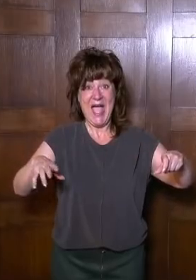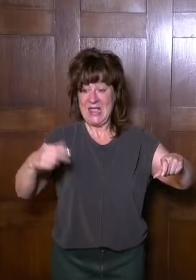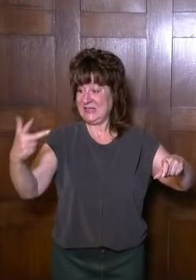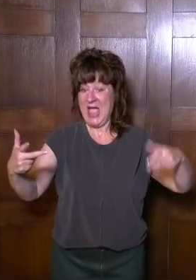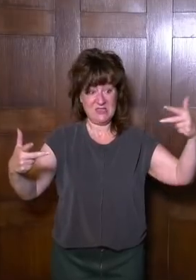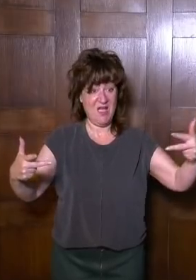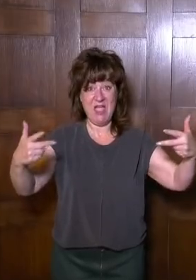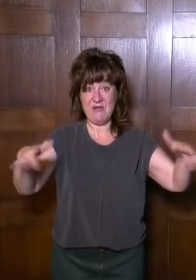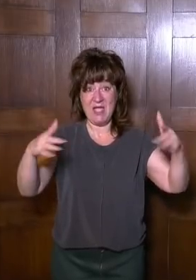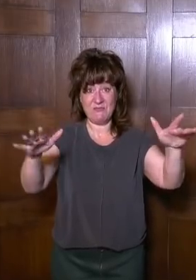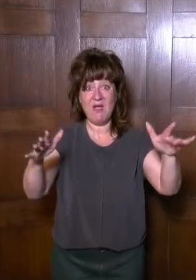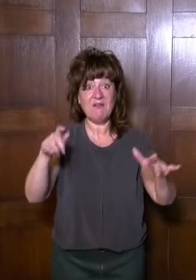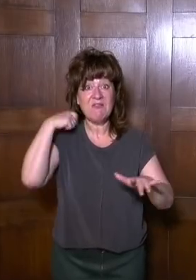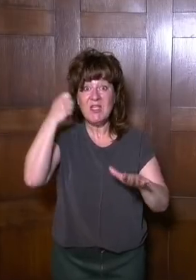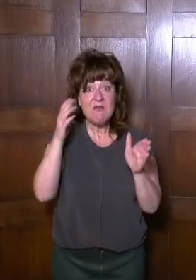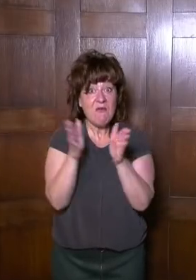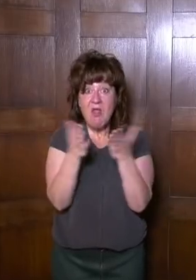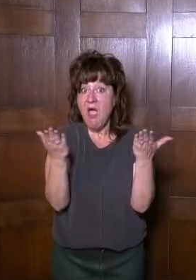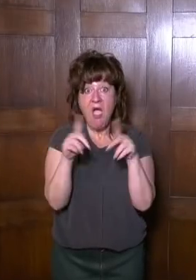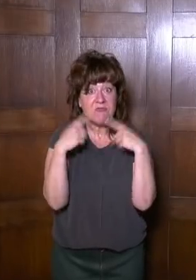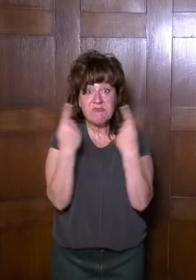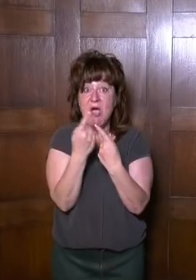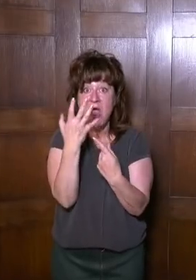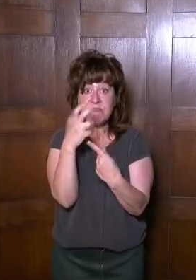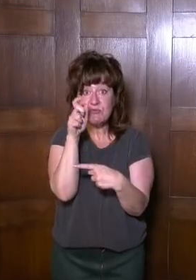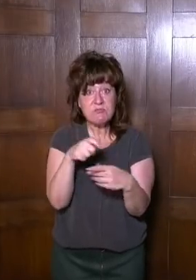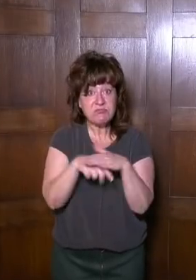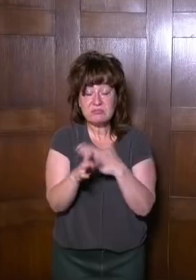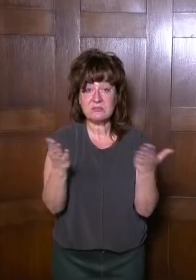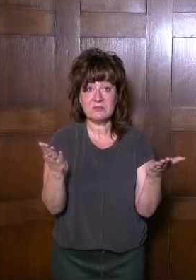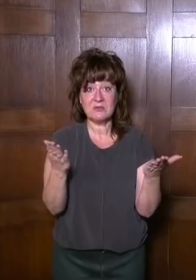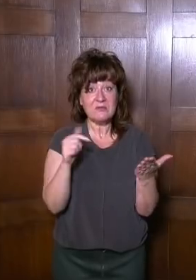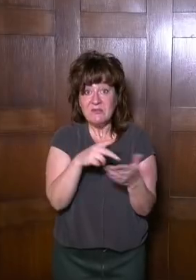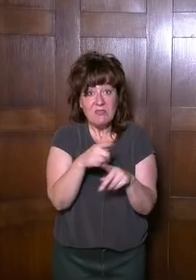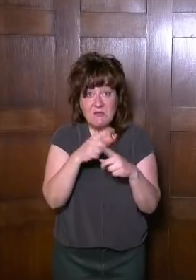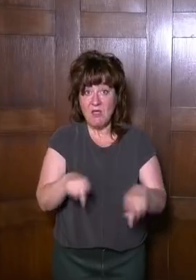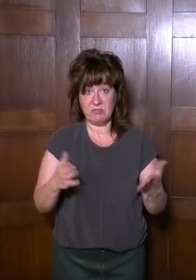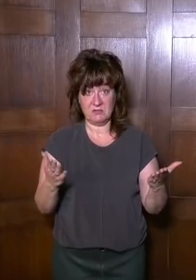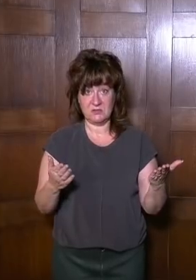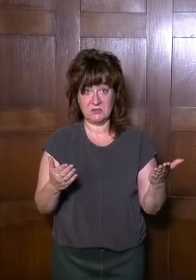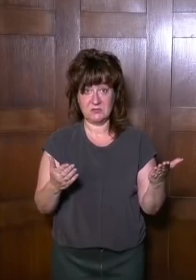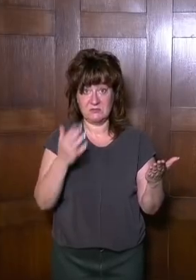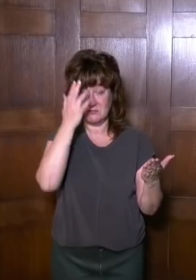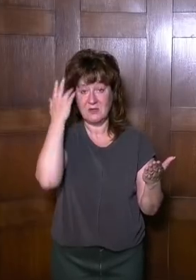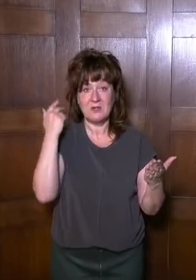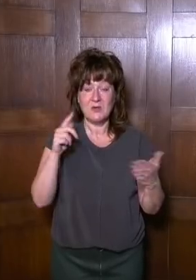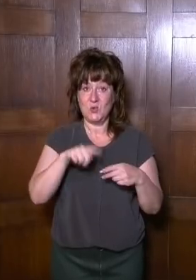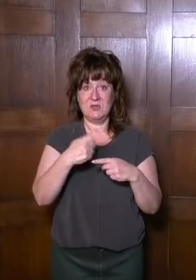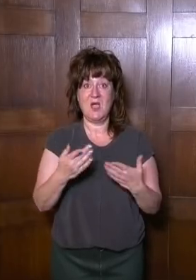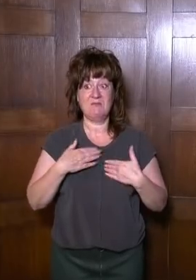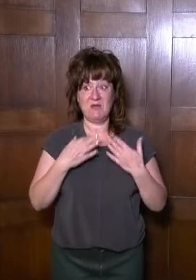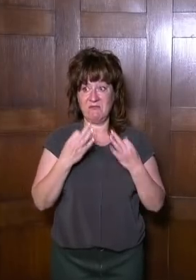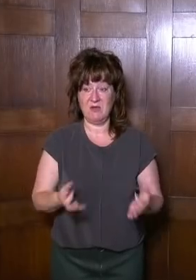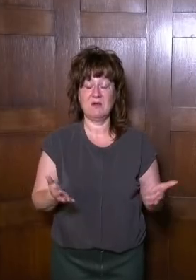Ja, die Kinos sind eben sehr klein. Das ist ein kleiner Saal mit 50 Mann. Aber es geht nicht anders. Und da ist eben die